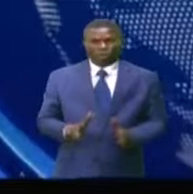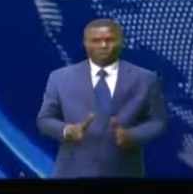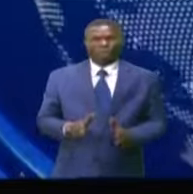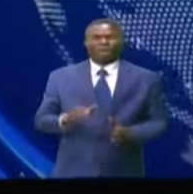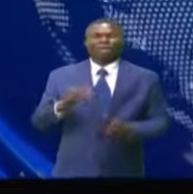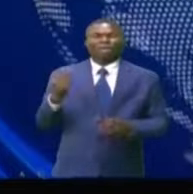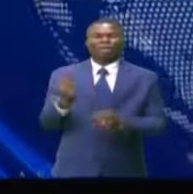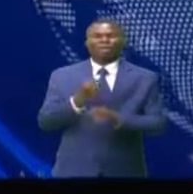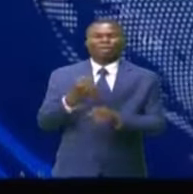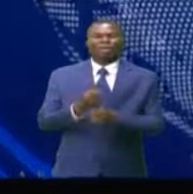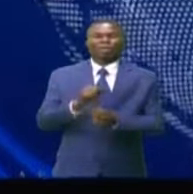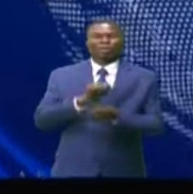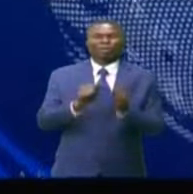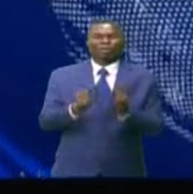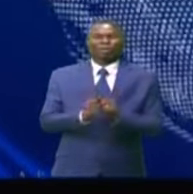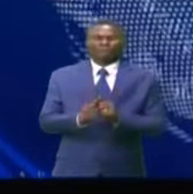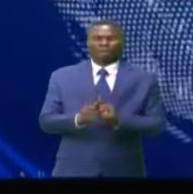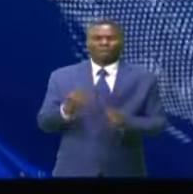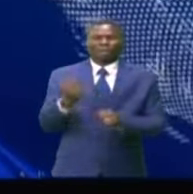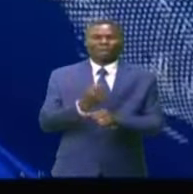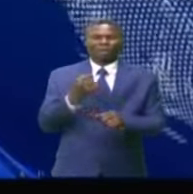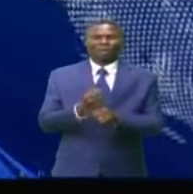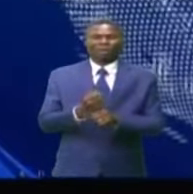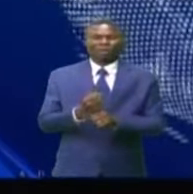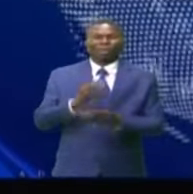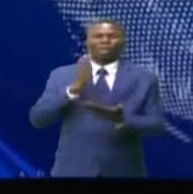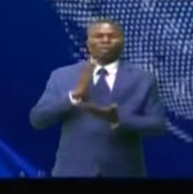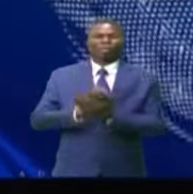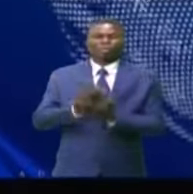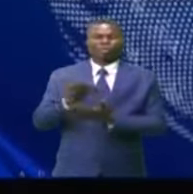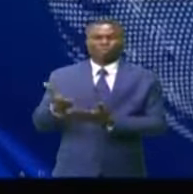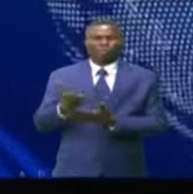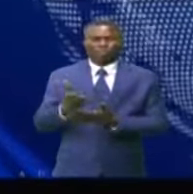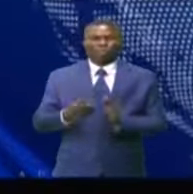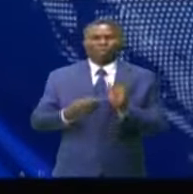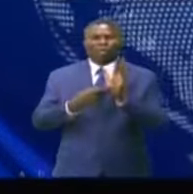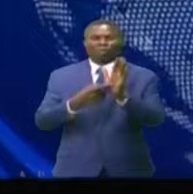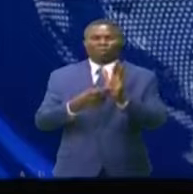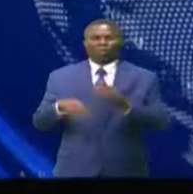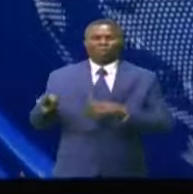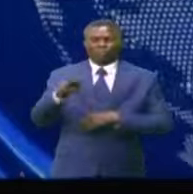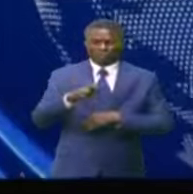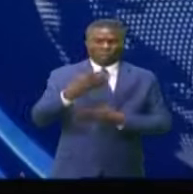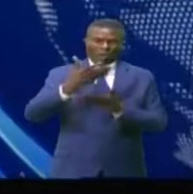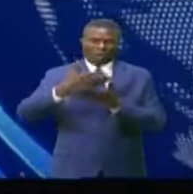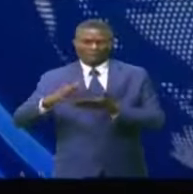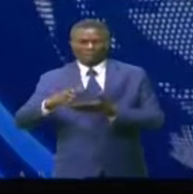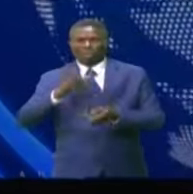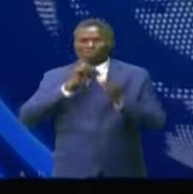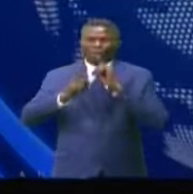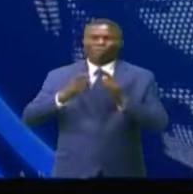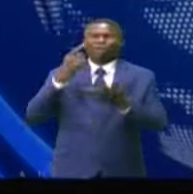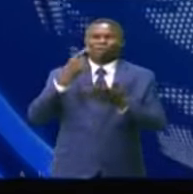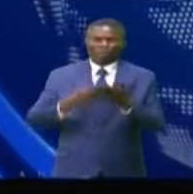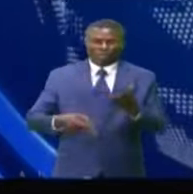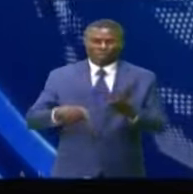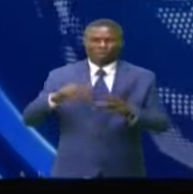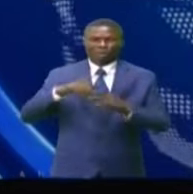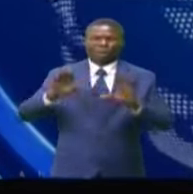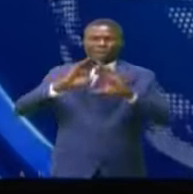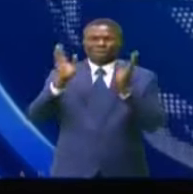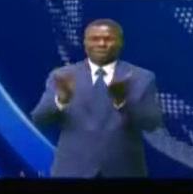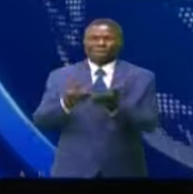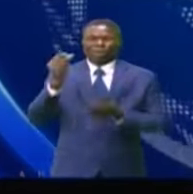secteur, dans la sous-traitance dans le secteur privé. Je vous propose l'étape de ces échanges au sein de la compagnie